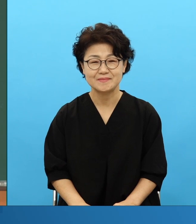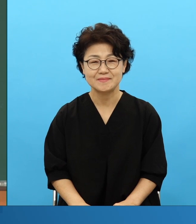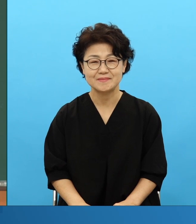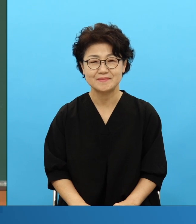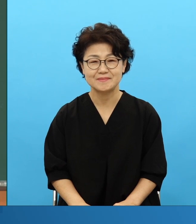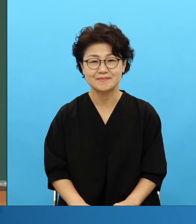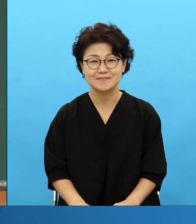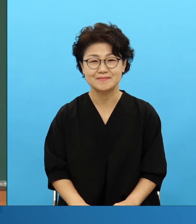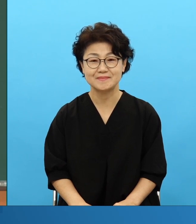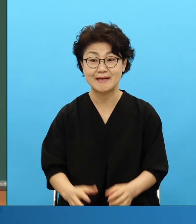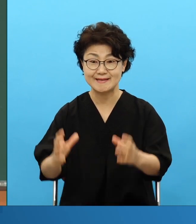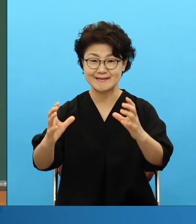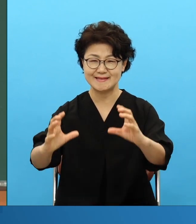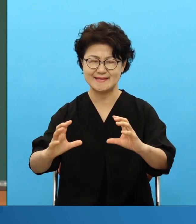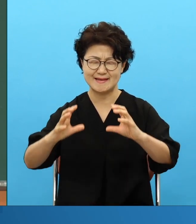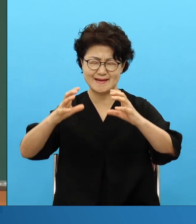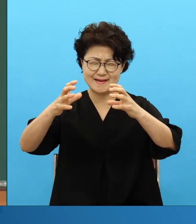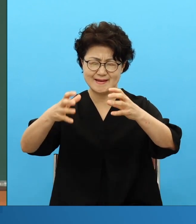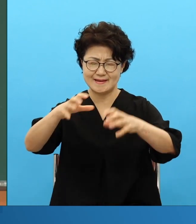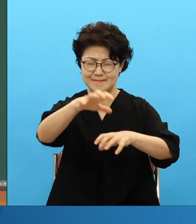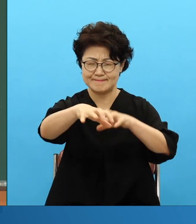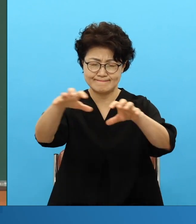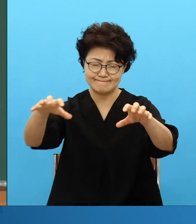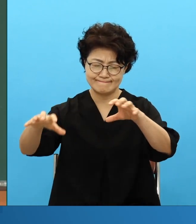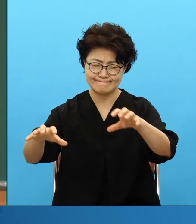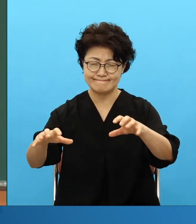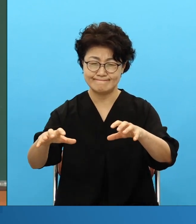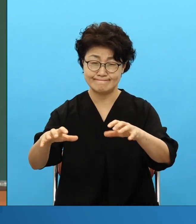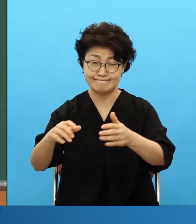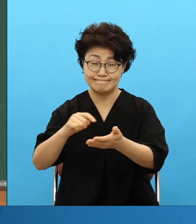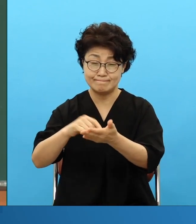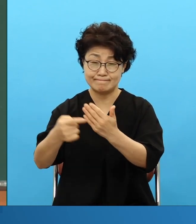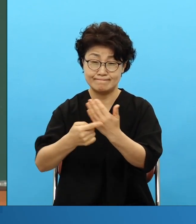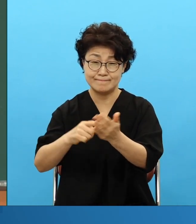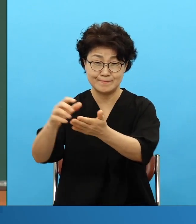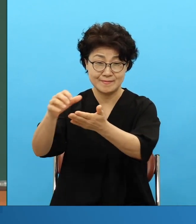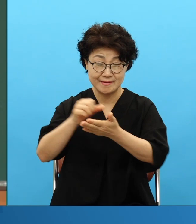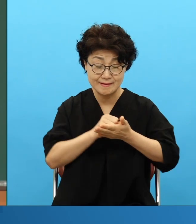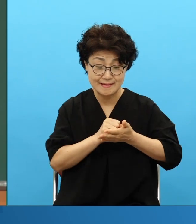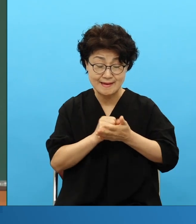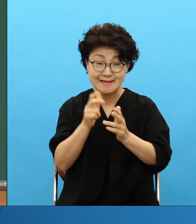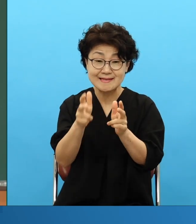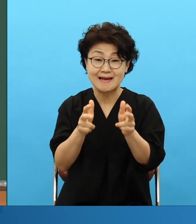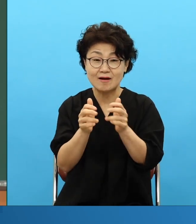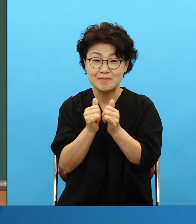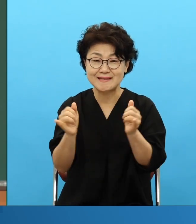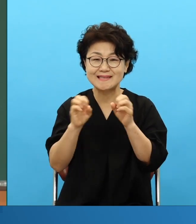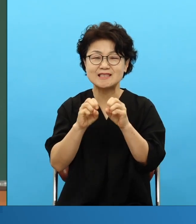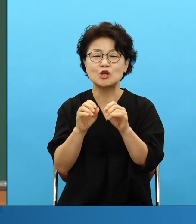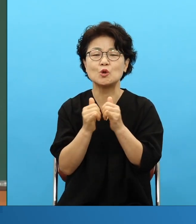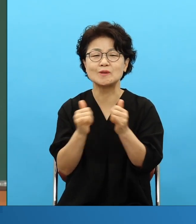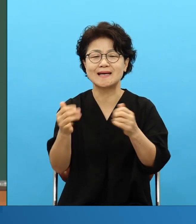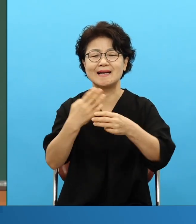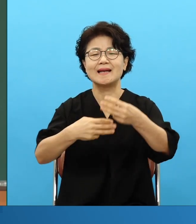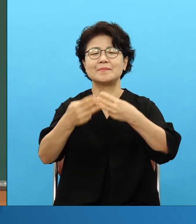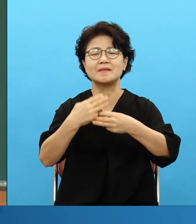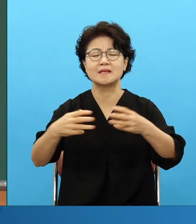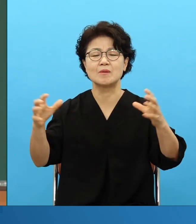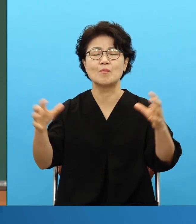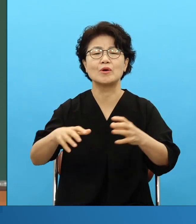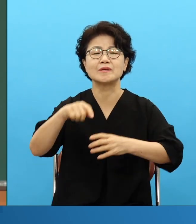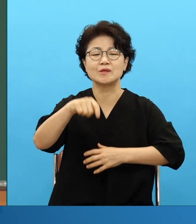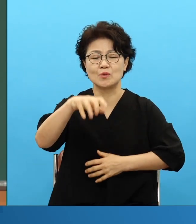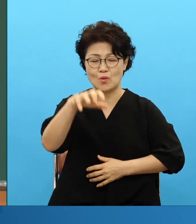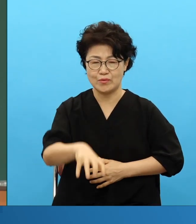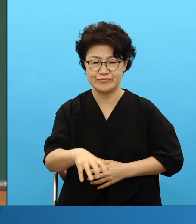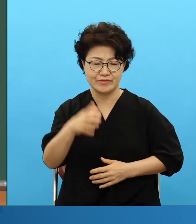세계 현장을 품은 산업인, 중직자, 전도자, 랩런트들이 모인 이곳에 시대 모든 흑암의